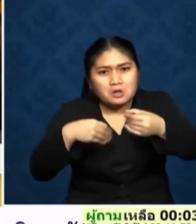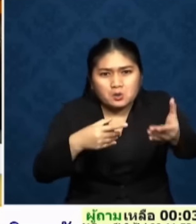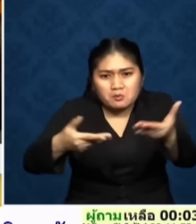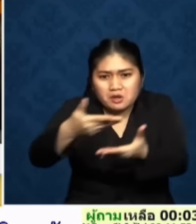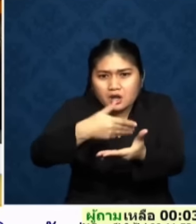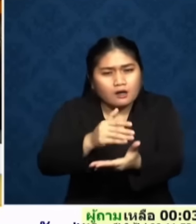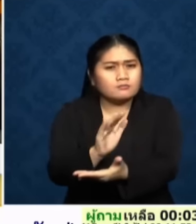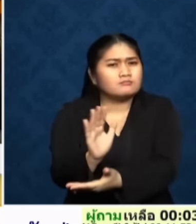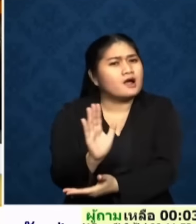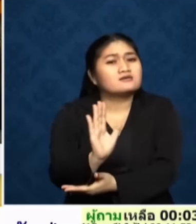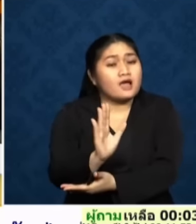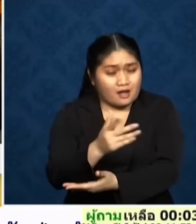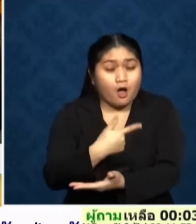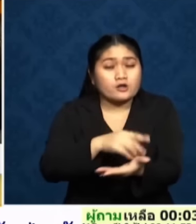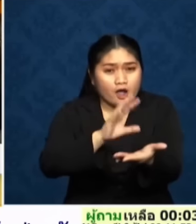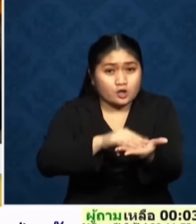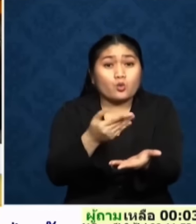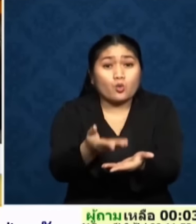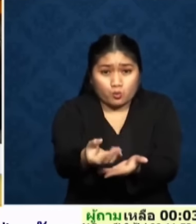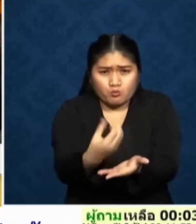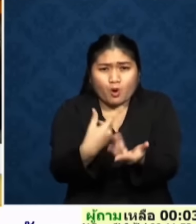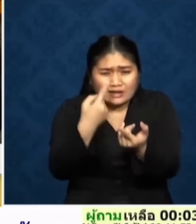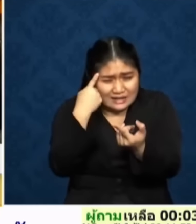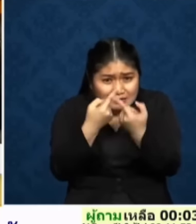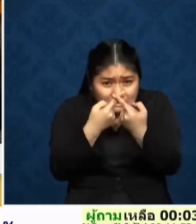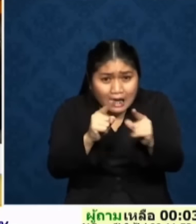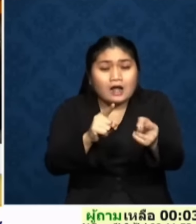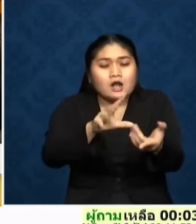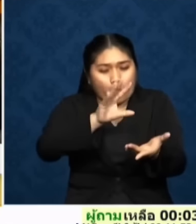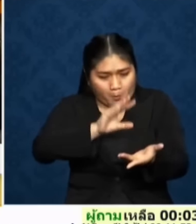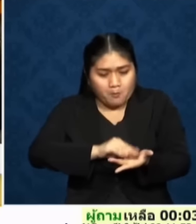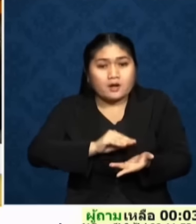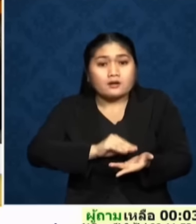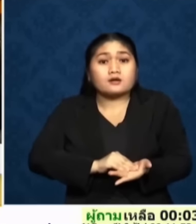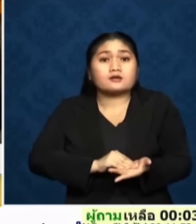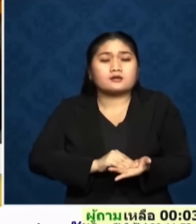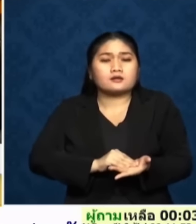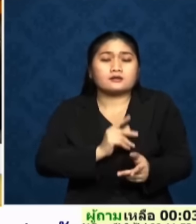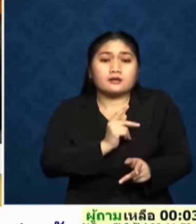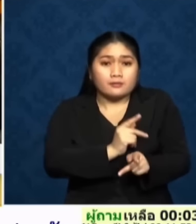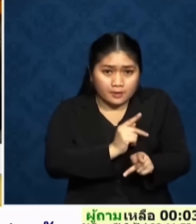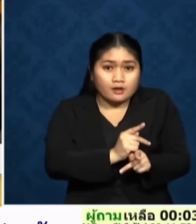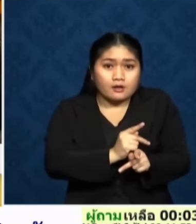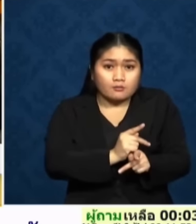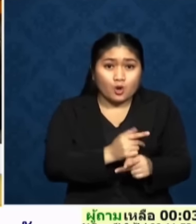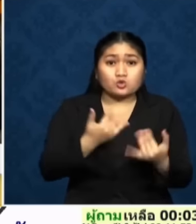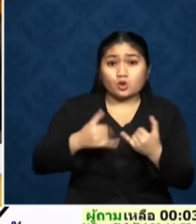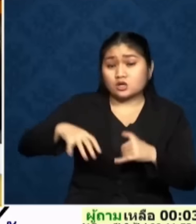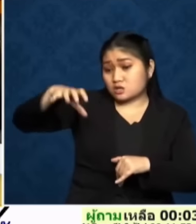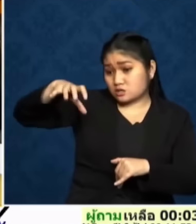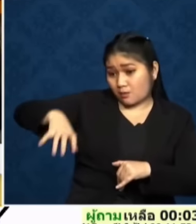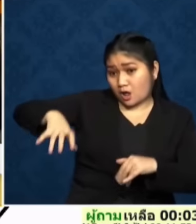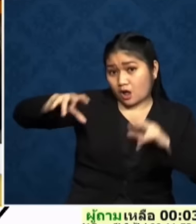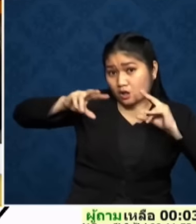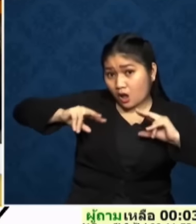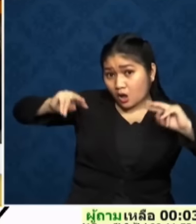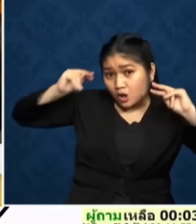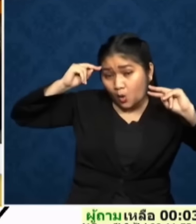าเราจะบันทึกความคิดเห็นที่แตกต่างกันไปขณะนี้อยู่ในระหว่างที่สำนักนายกรัฐมนตรีกำลังรวบรวมส